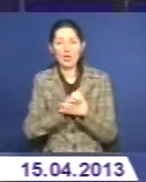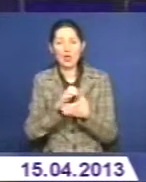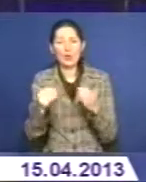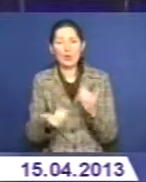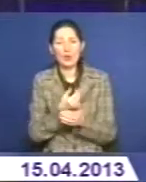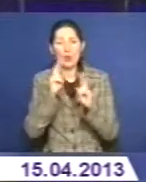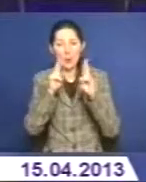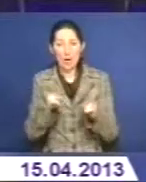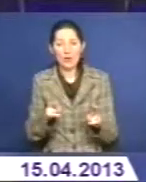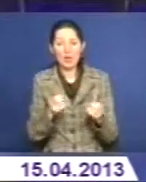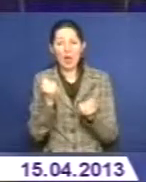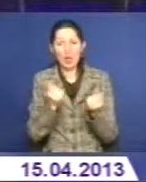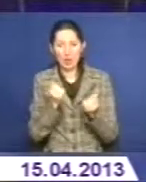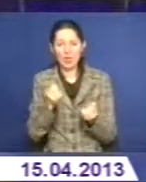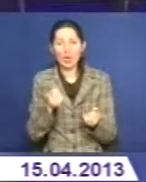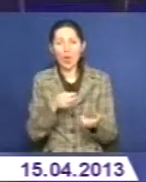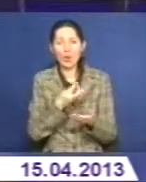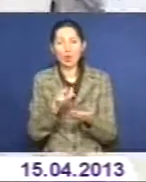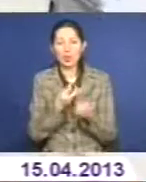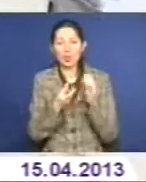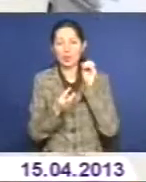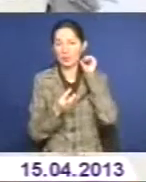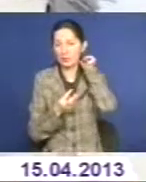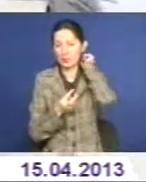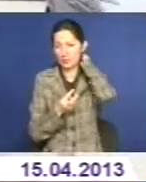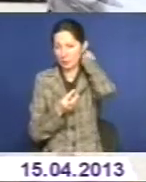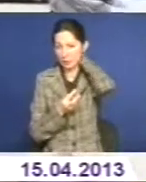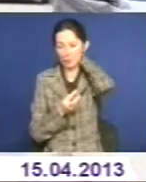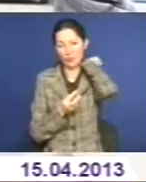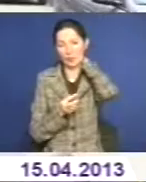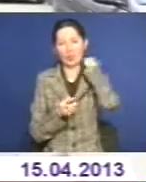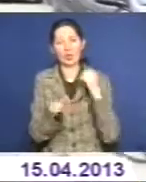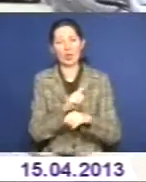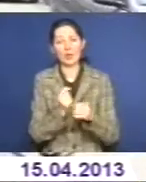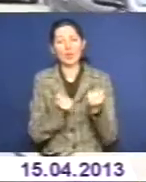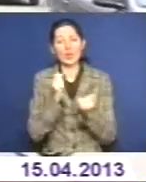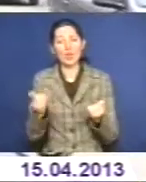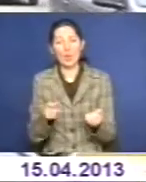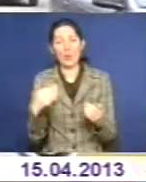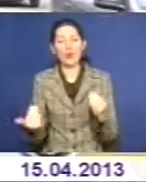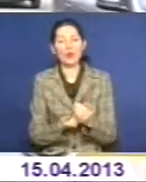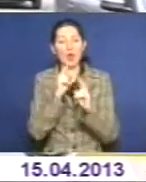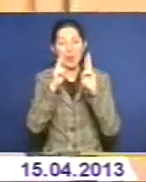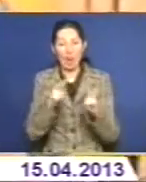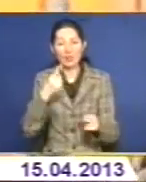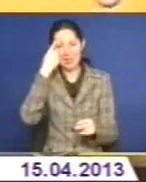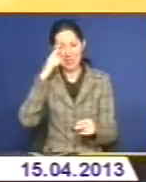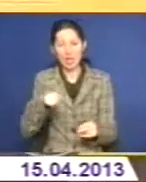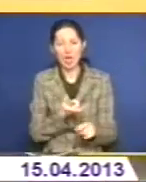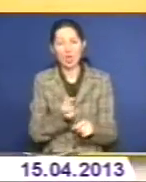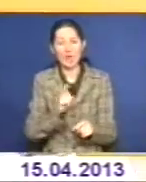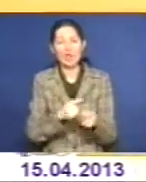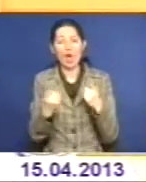правилами дорожнього руху водії – у сюжеті. Тернопільські водії про нові правила дорожнього руху знають.